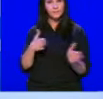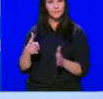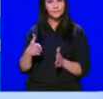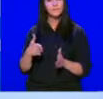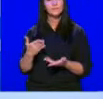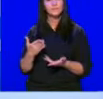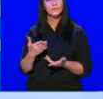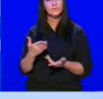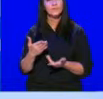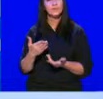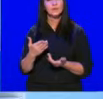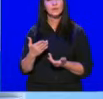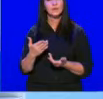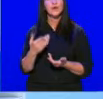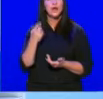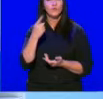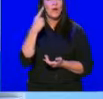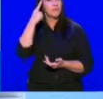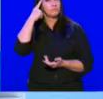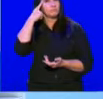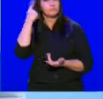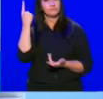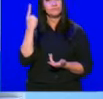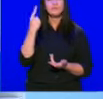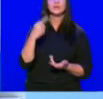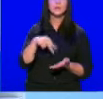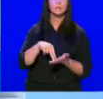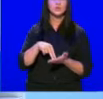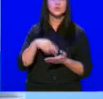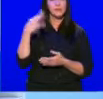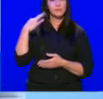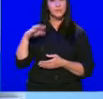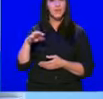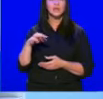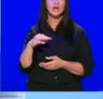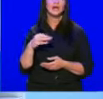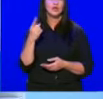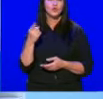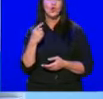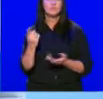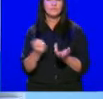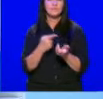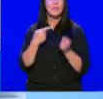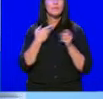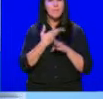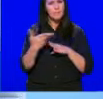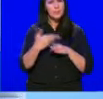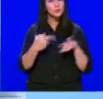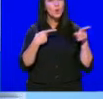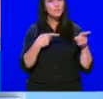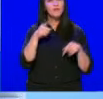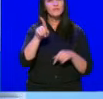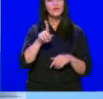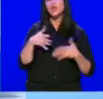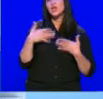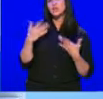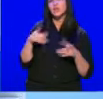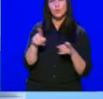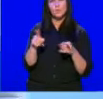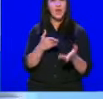една мъдра позиция на президента. Най-малкото, защото той непрекъснато обвиняван в това, че той би желал да управлява